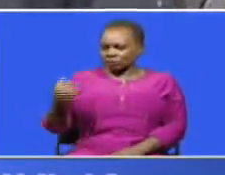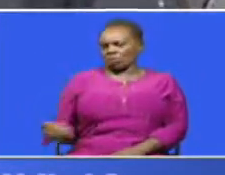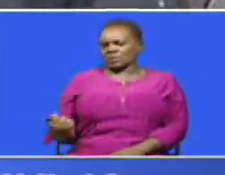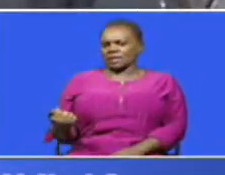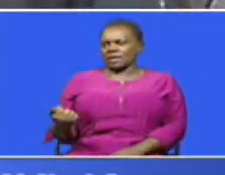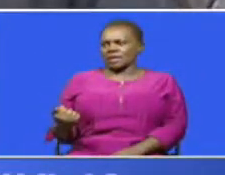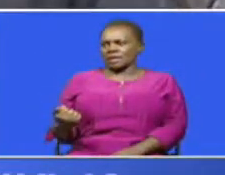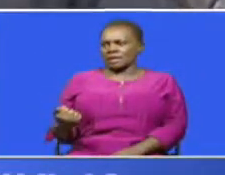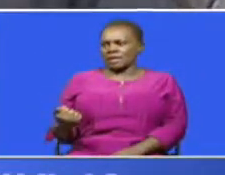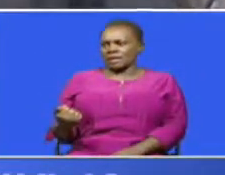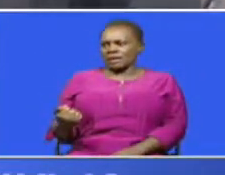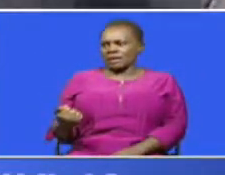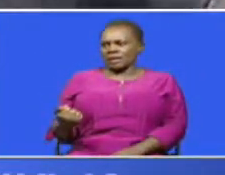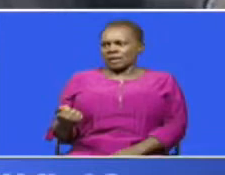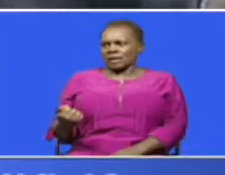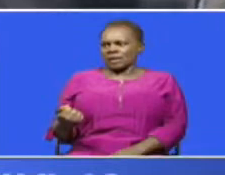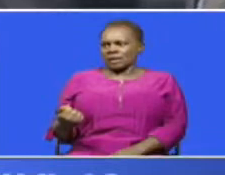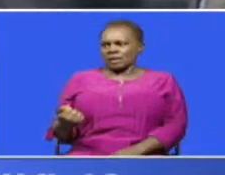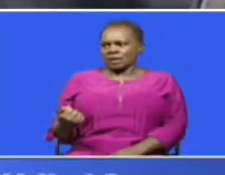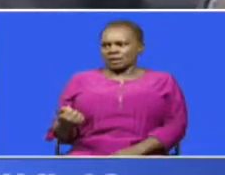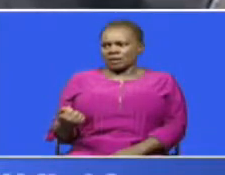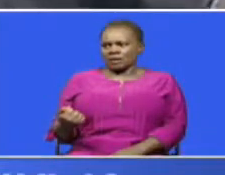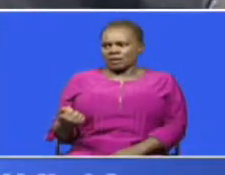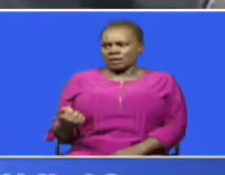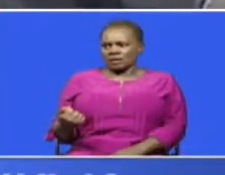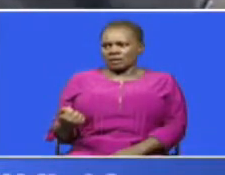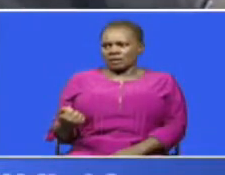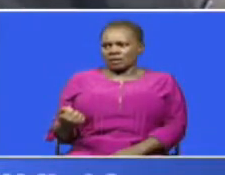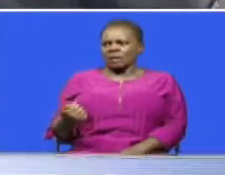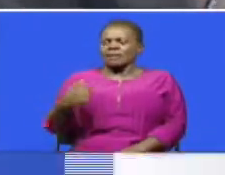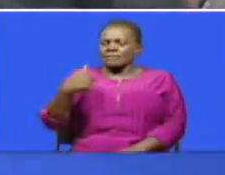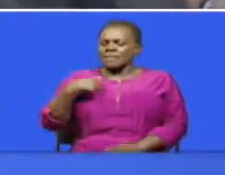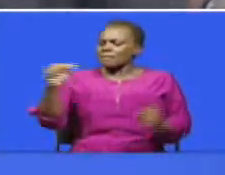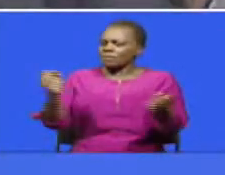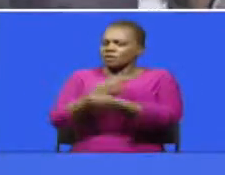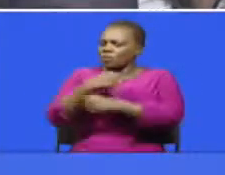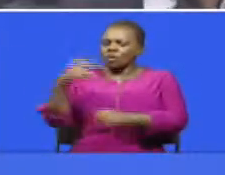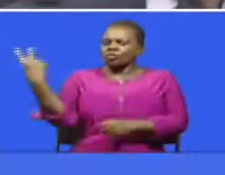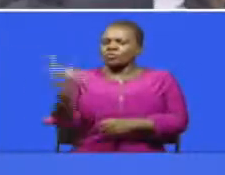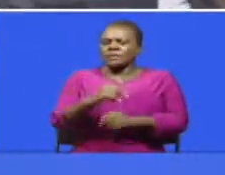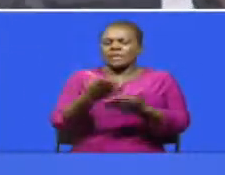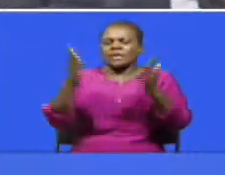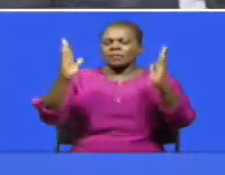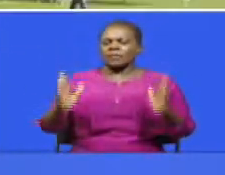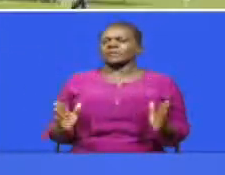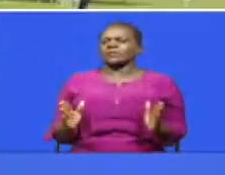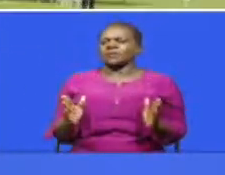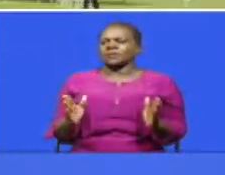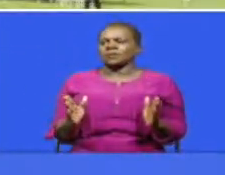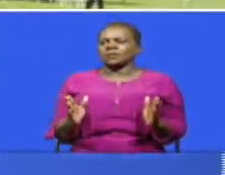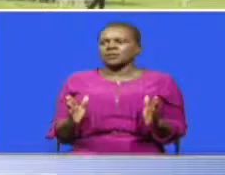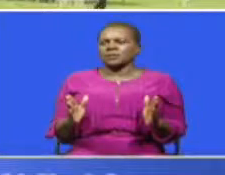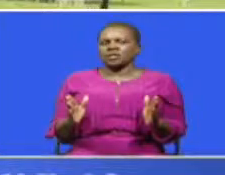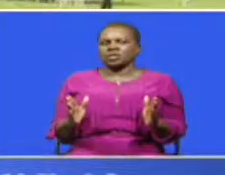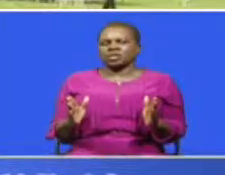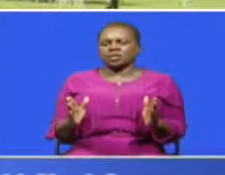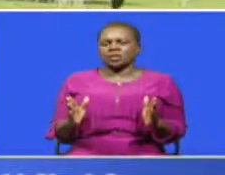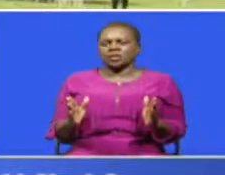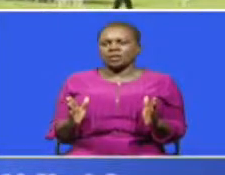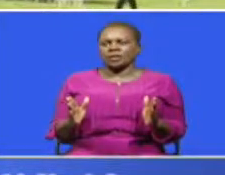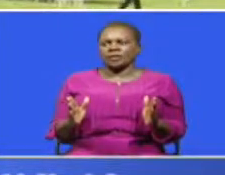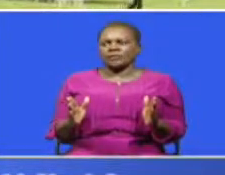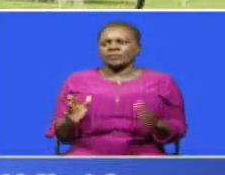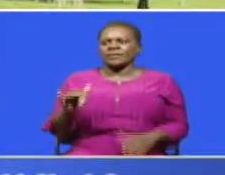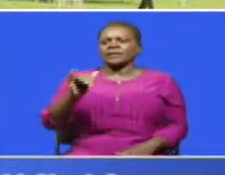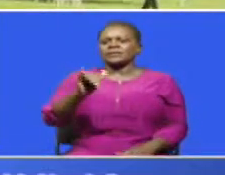yangu. Sina kisa na mtu. Sawa, relax baba. Mimi naweza piga mtu. Sasa wanaoja hizo. Haya hapo